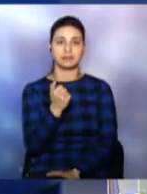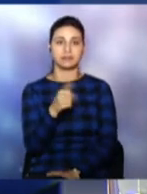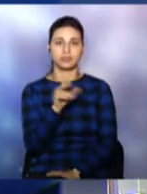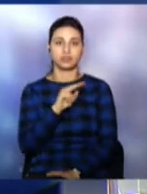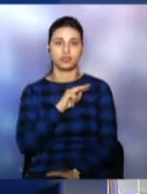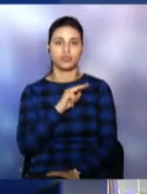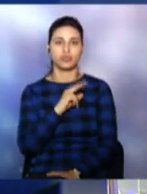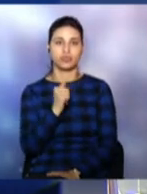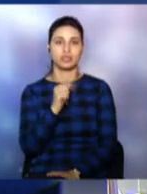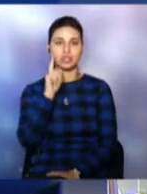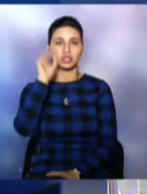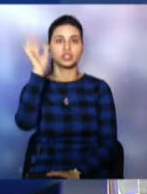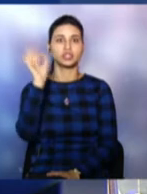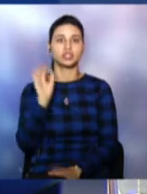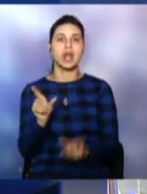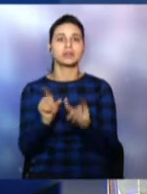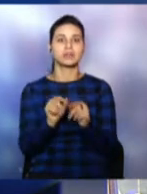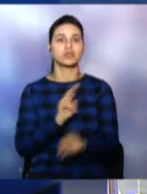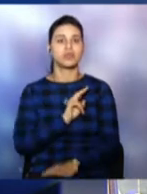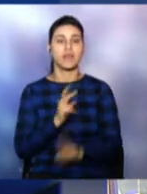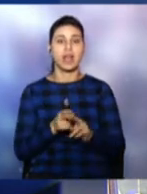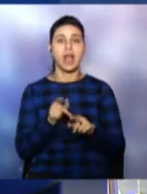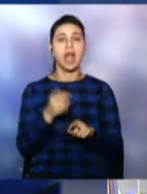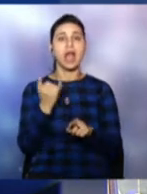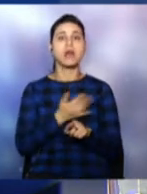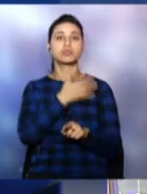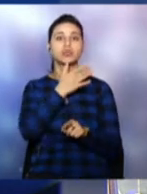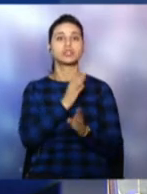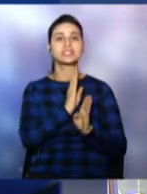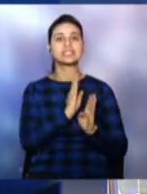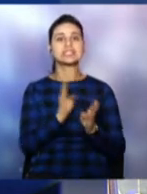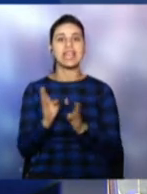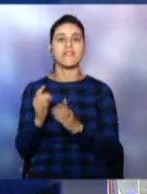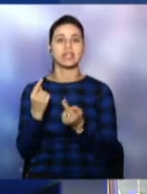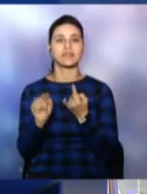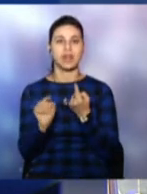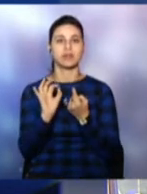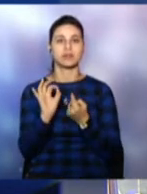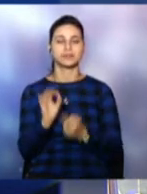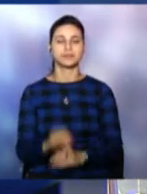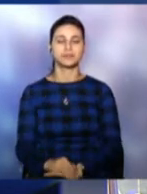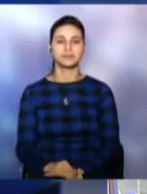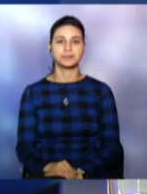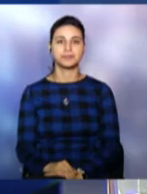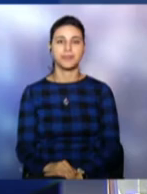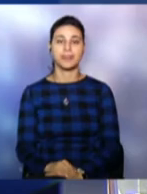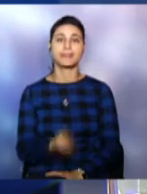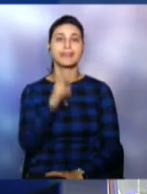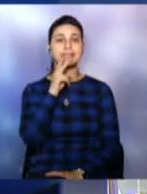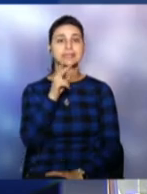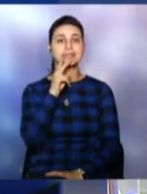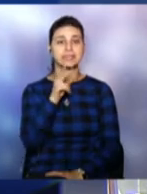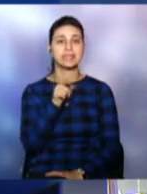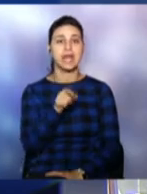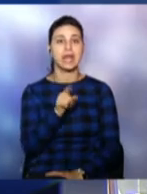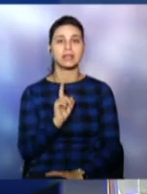აი ეს ხშირი დაწყვილება ამ შემთხვევაში ქცევაზე ვლაპარაკობთ, ქცევით დამოკიდებულებაზე. ისიც რა არის, მხოლოდ ნიკოტინთან და